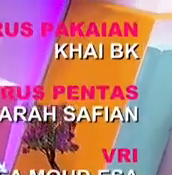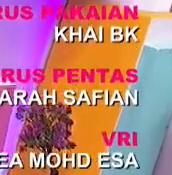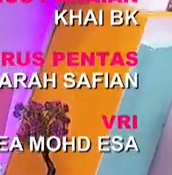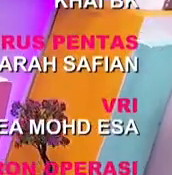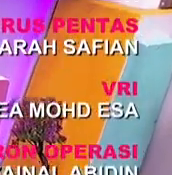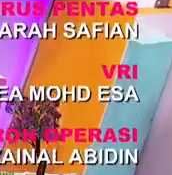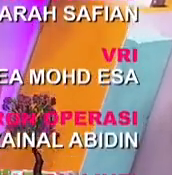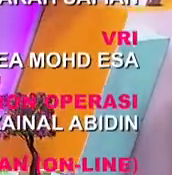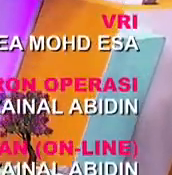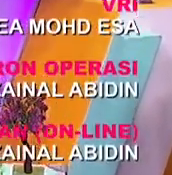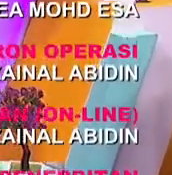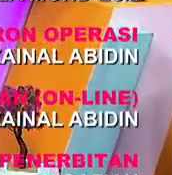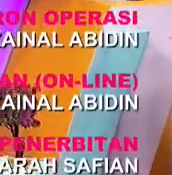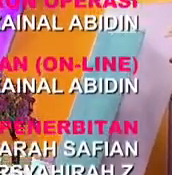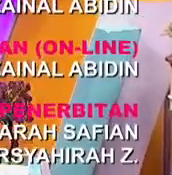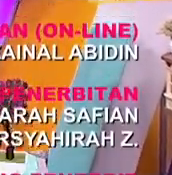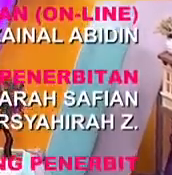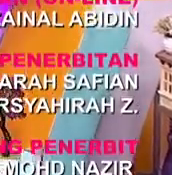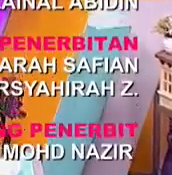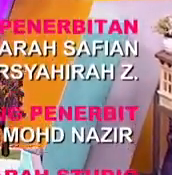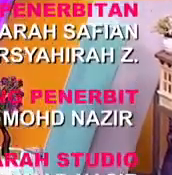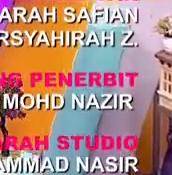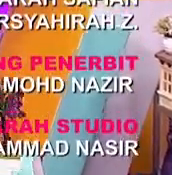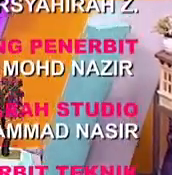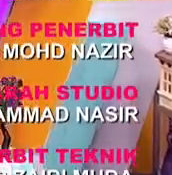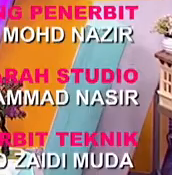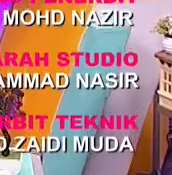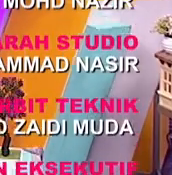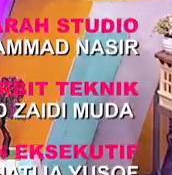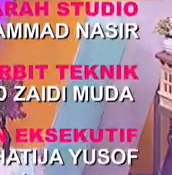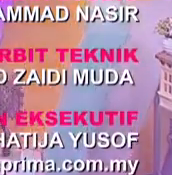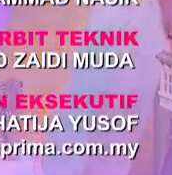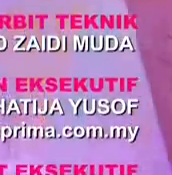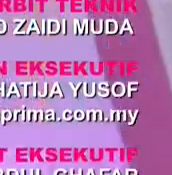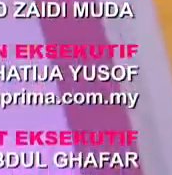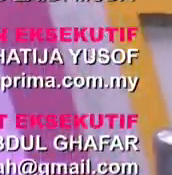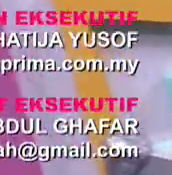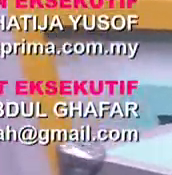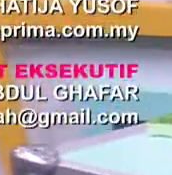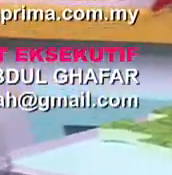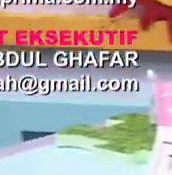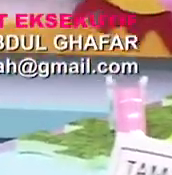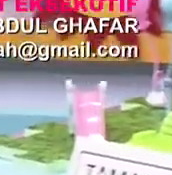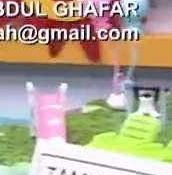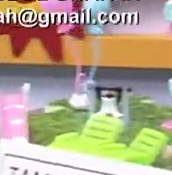selama berkurau senda bermain bersama perhatilah